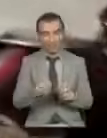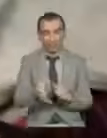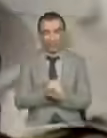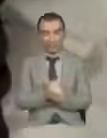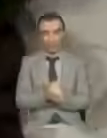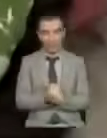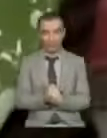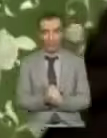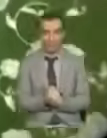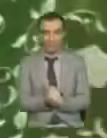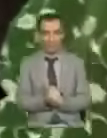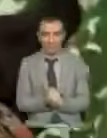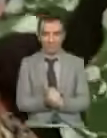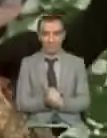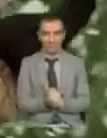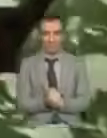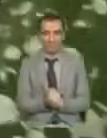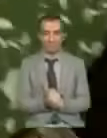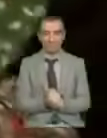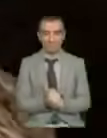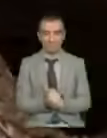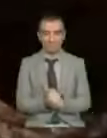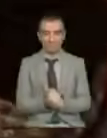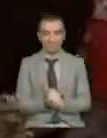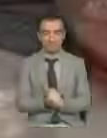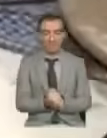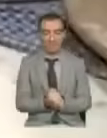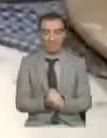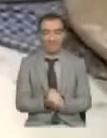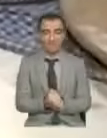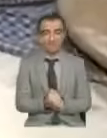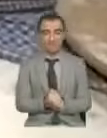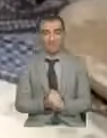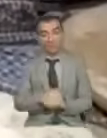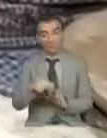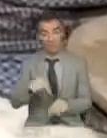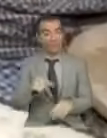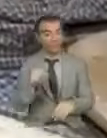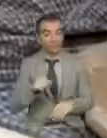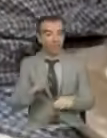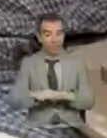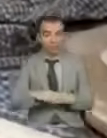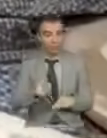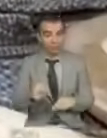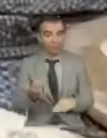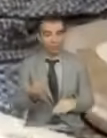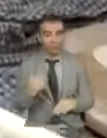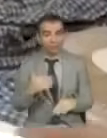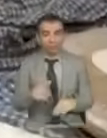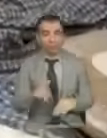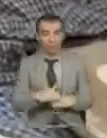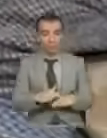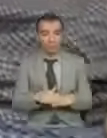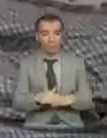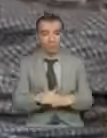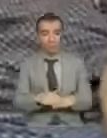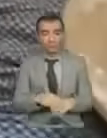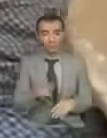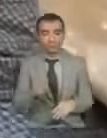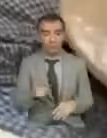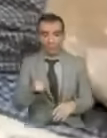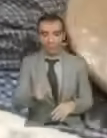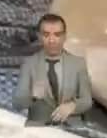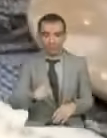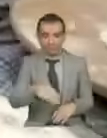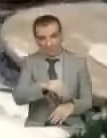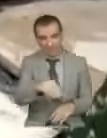ya. Değil mi? Ya. O zaman şimdi ne yapıyorum Hülya Muhtarım? Birazcık undan yapalım,